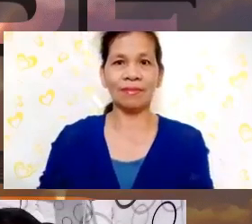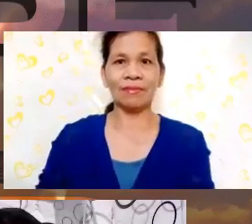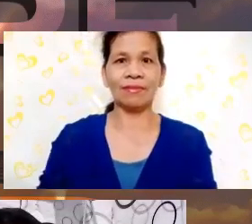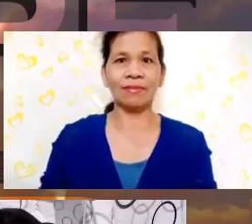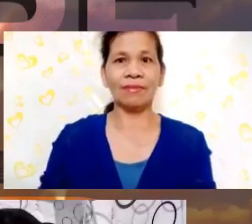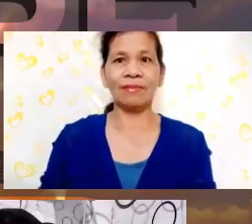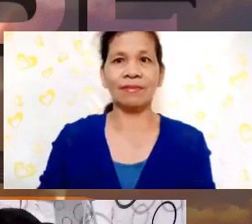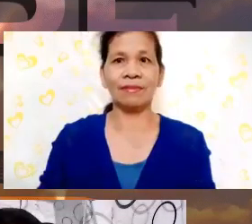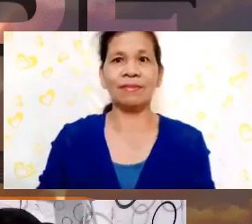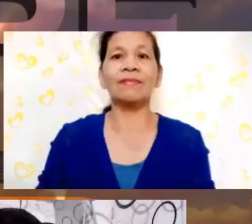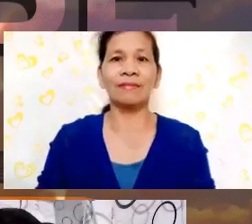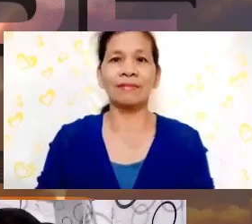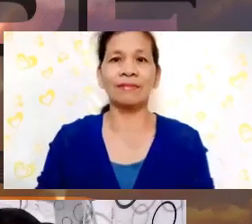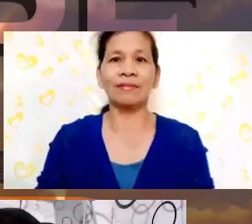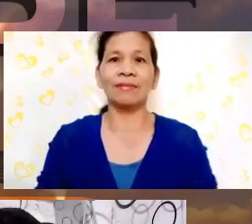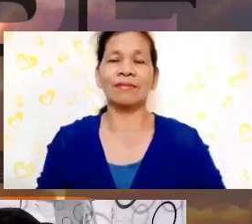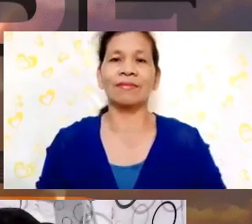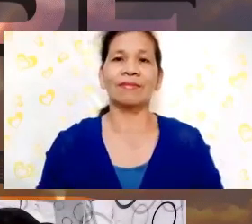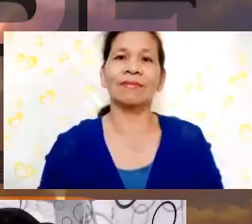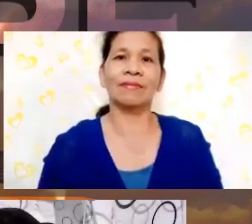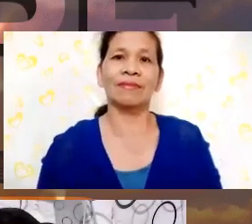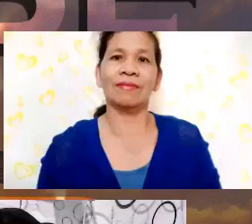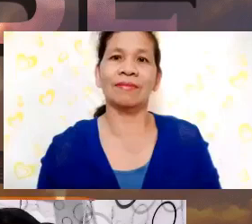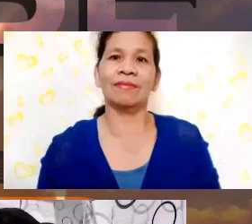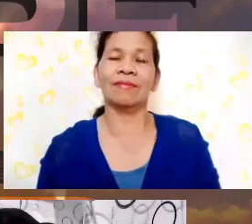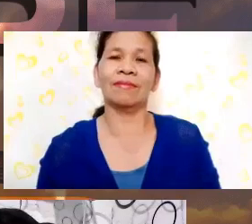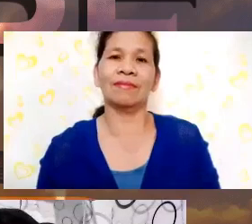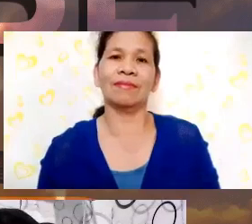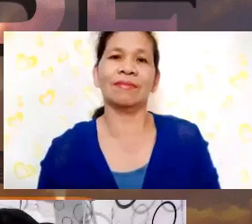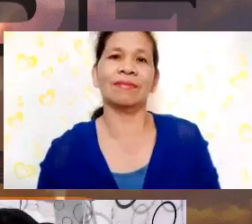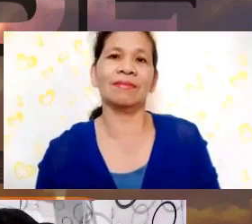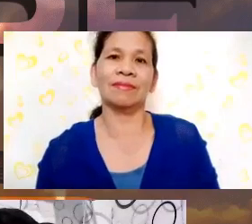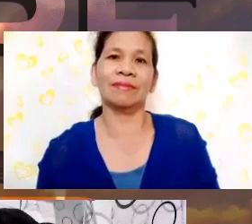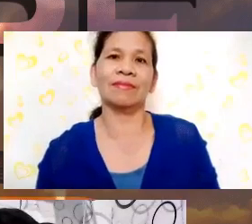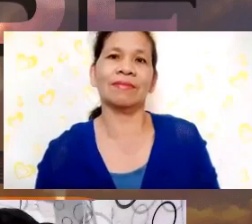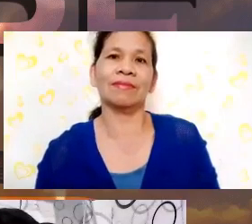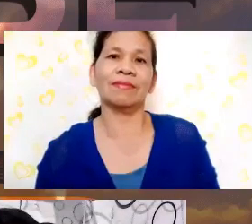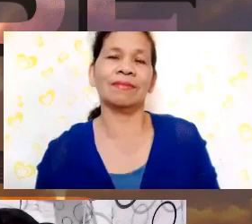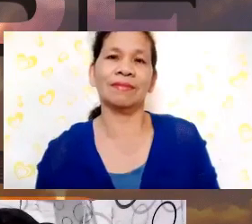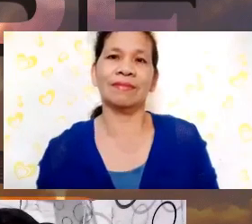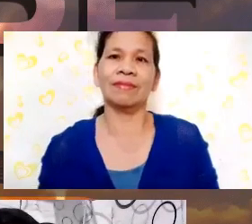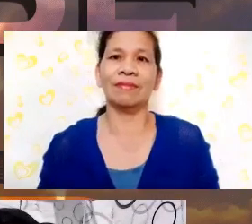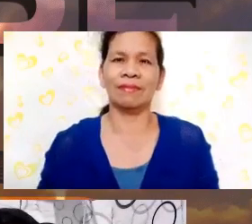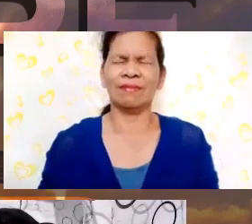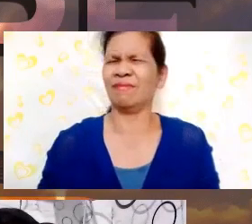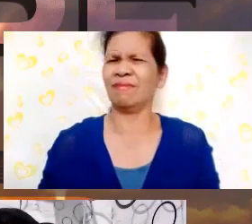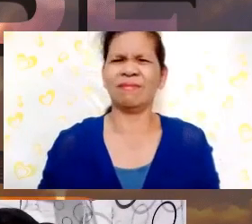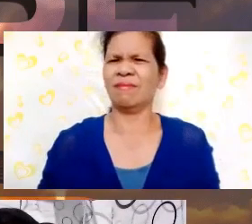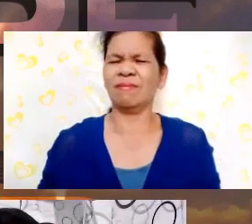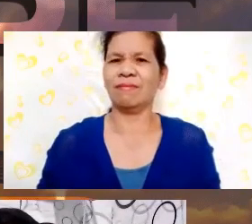Okay na? Okay na po. Okay, so, okay na. Sige, bati ka na.